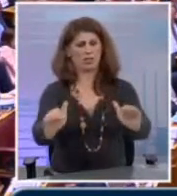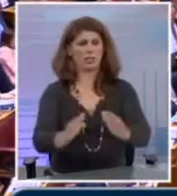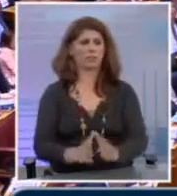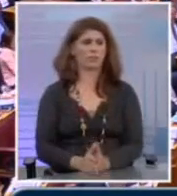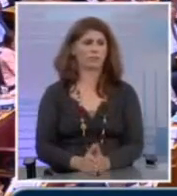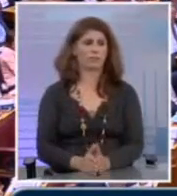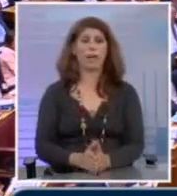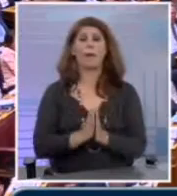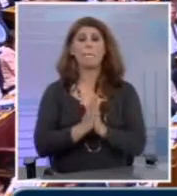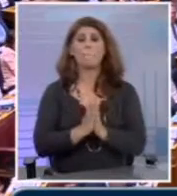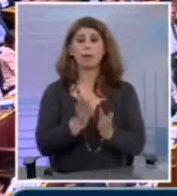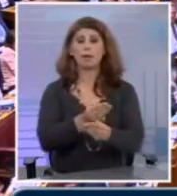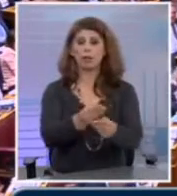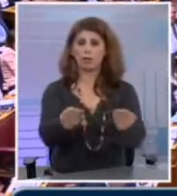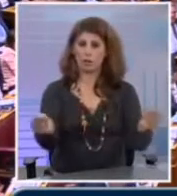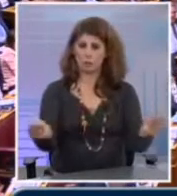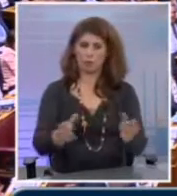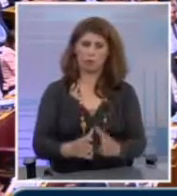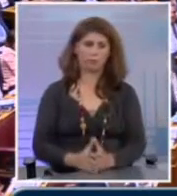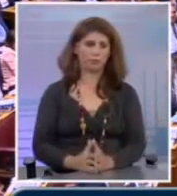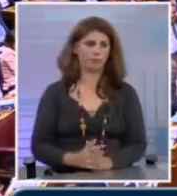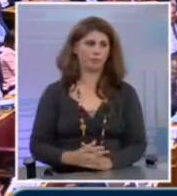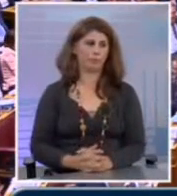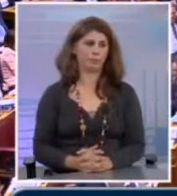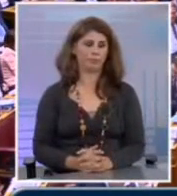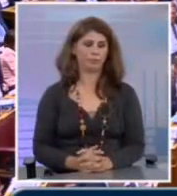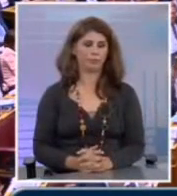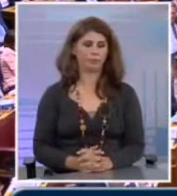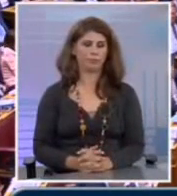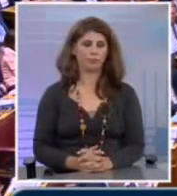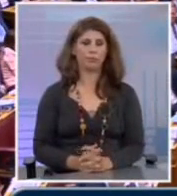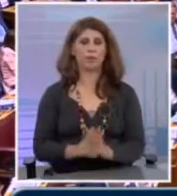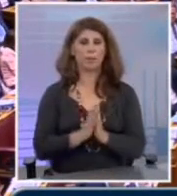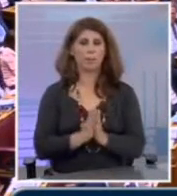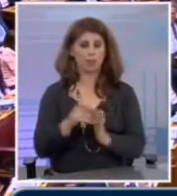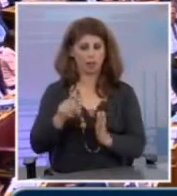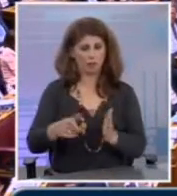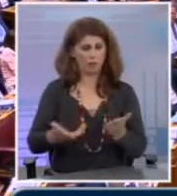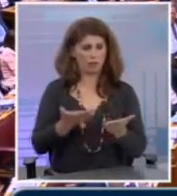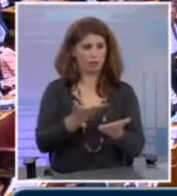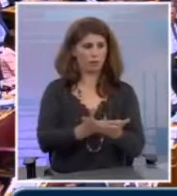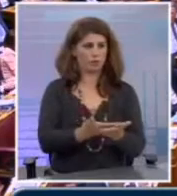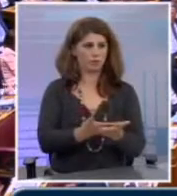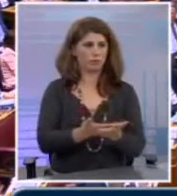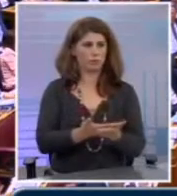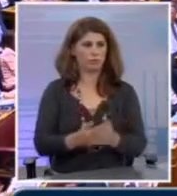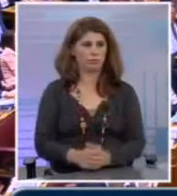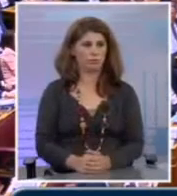Παρακαλώ να διανεμηθούν. Κύριε Χουλιαράκη, ένα λεπτό. Με συγχωρείτε. Εδώ τα καταθέτετε και θα τα...